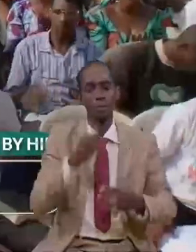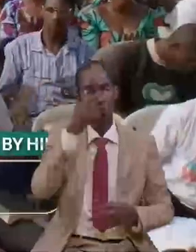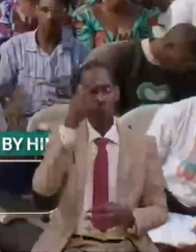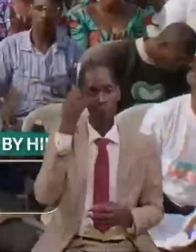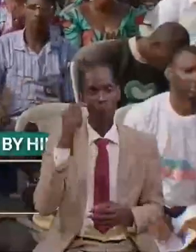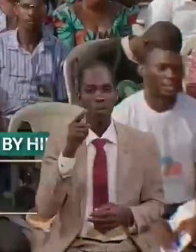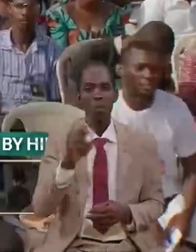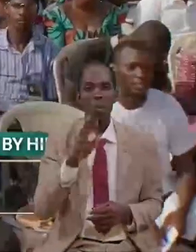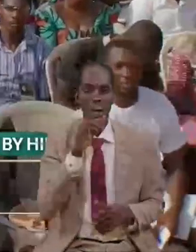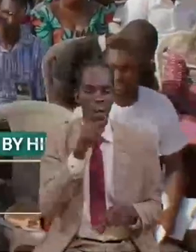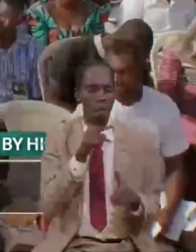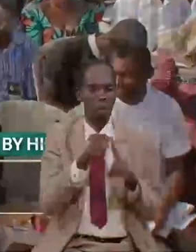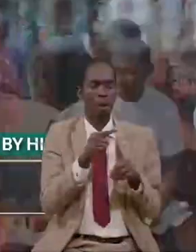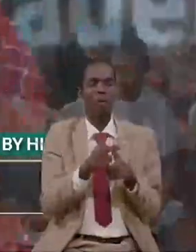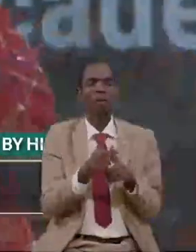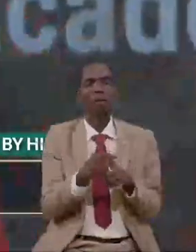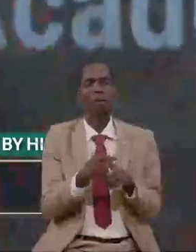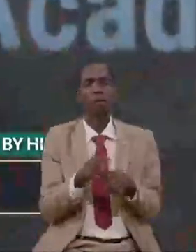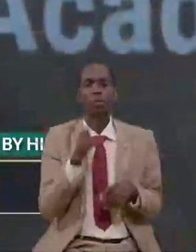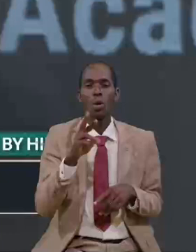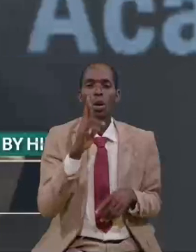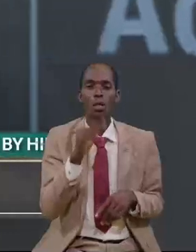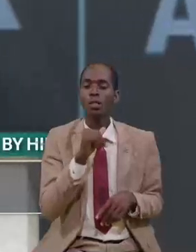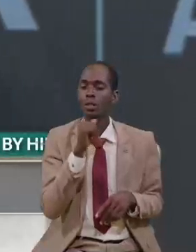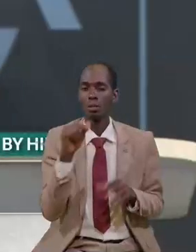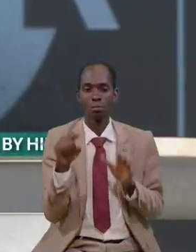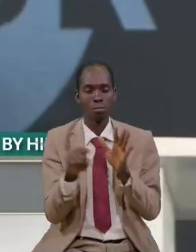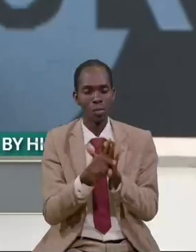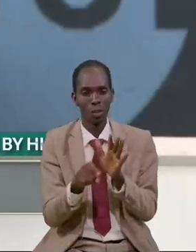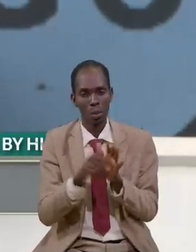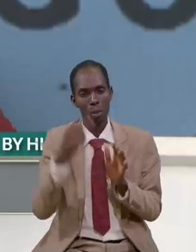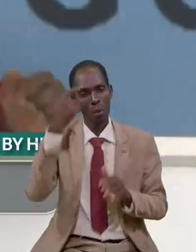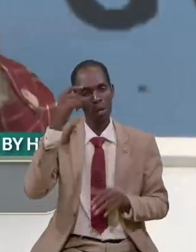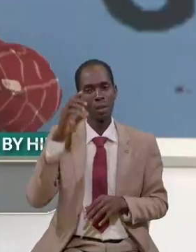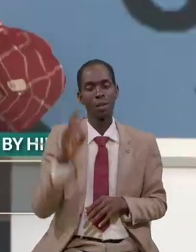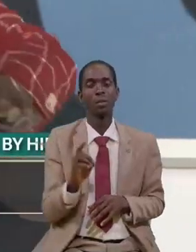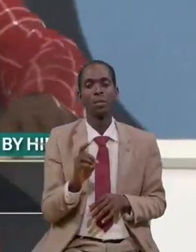parce que tu es positif et pratique. Tu n'es pas pessimiste.